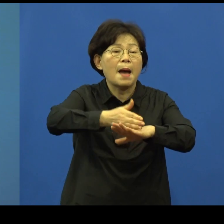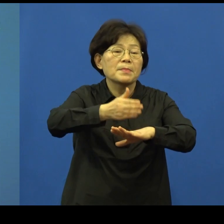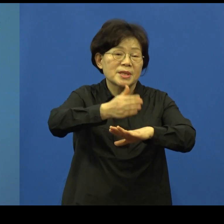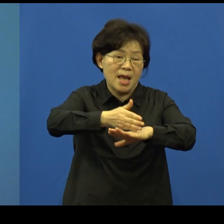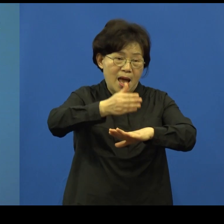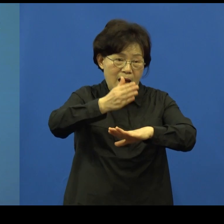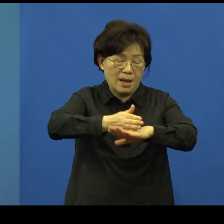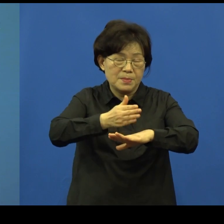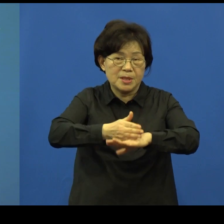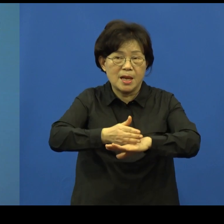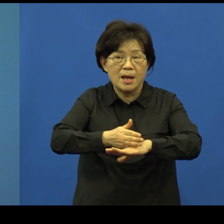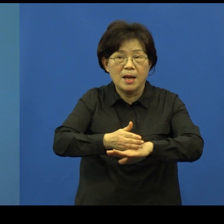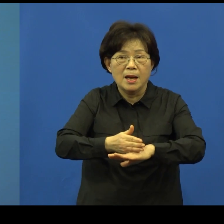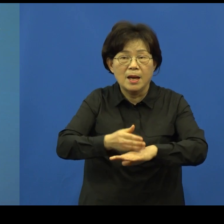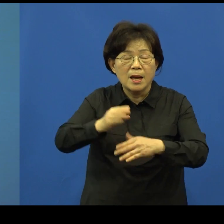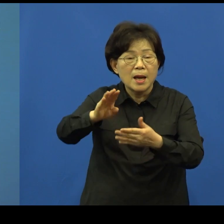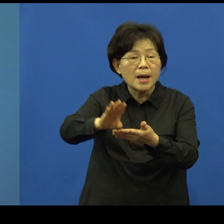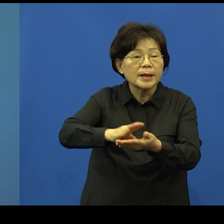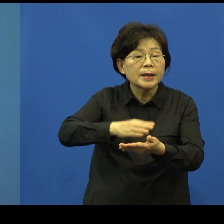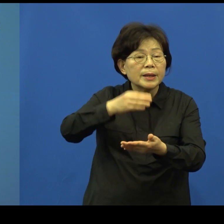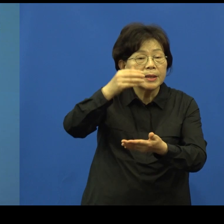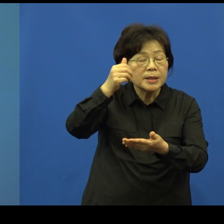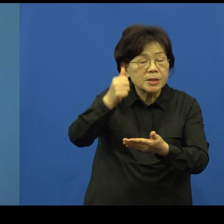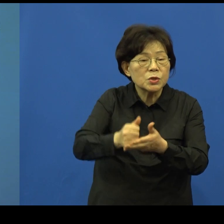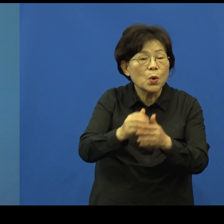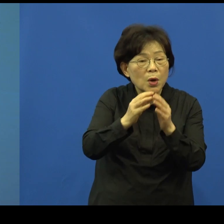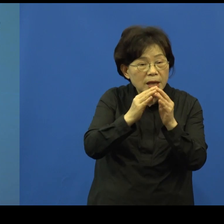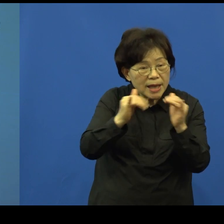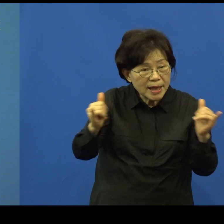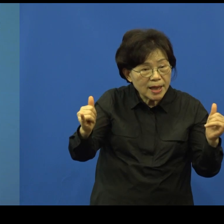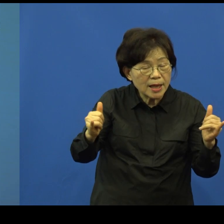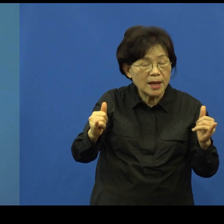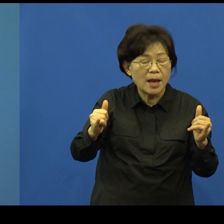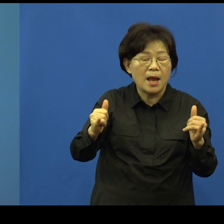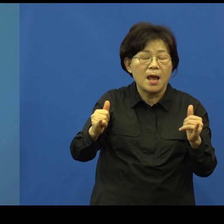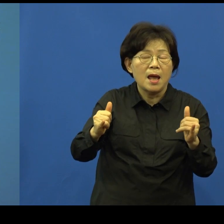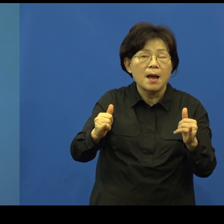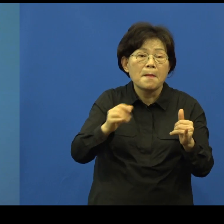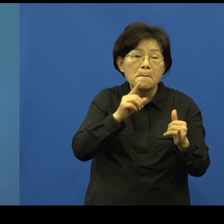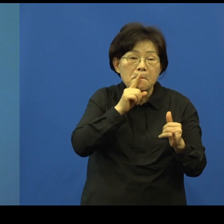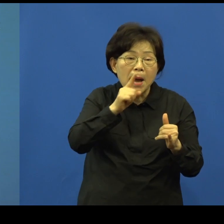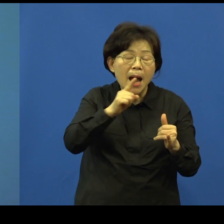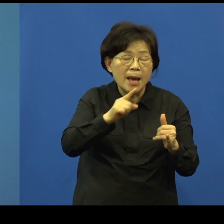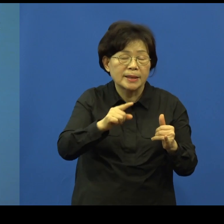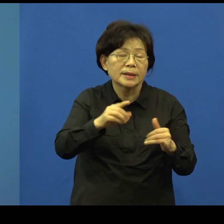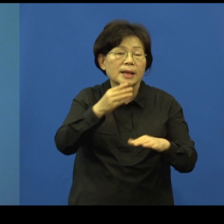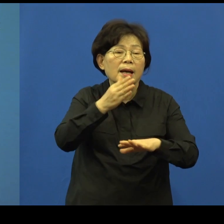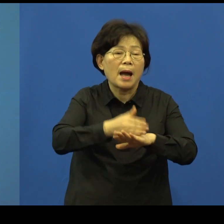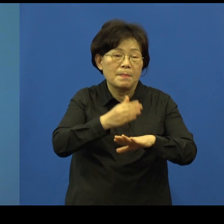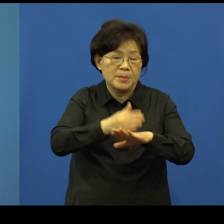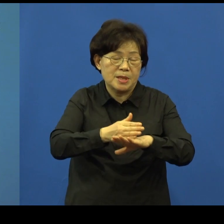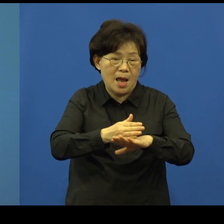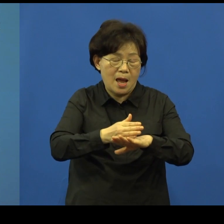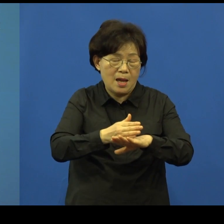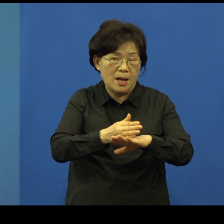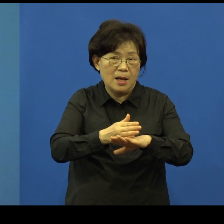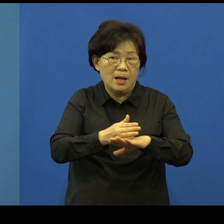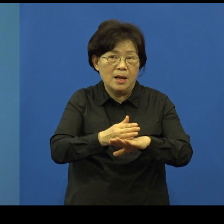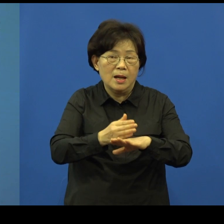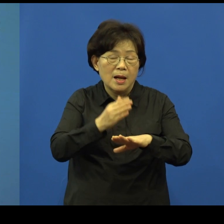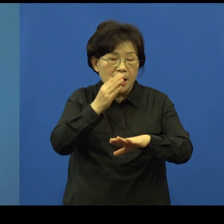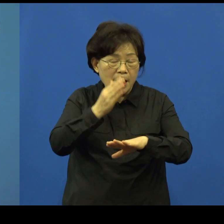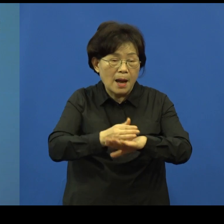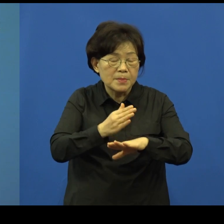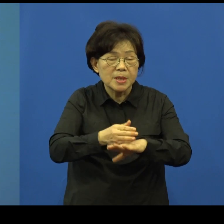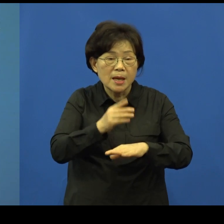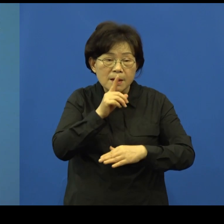감사. 자, 그리스도인의 언어는 감사다. 그래서 천국 방언이라고 그러잖아요. 여러분,